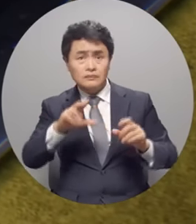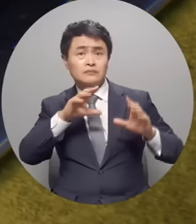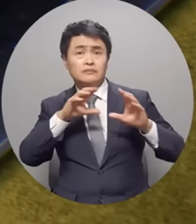멈춰섰습니다. 동력 변환 장치에 이상이 생기면서 전원 공급이 끊긴 겁니다. 전동차에 타고 있던